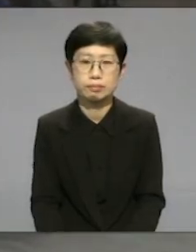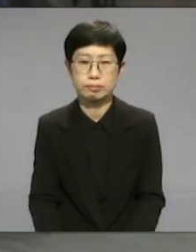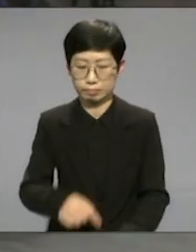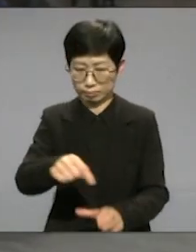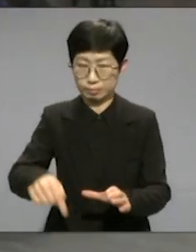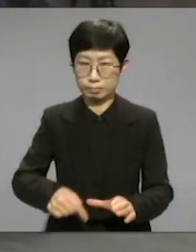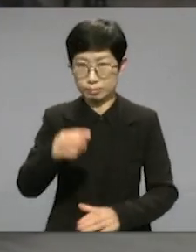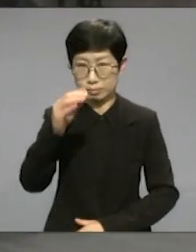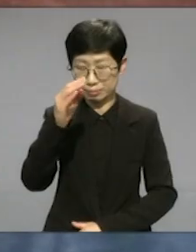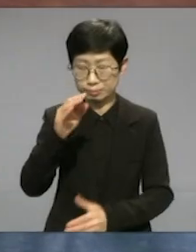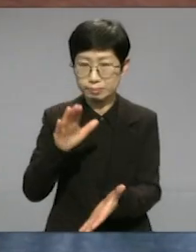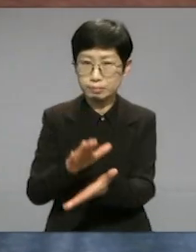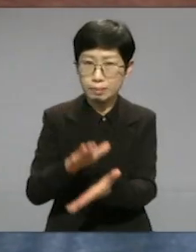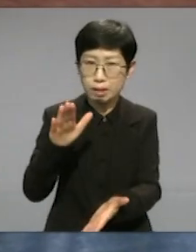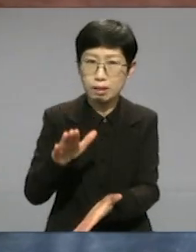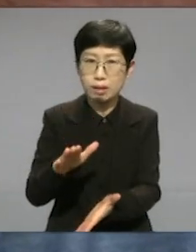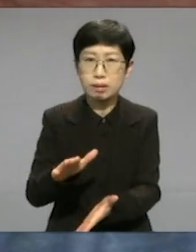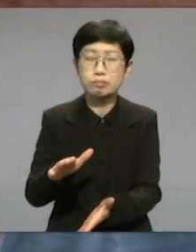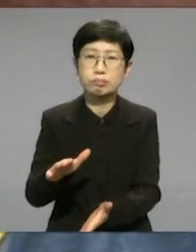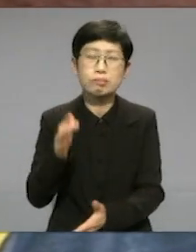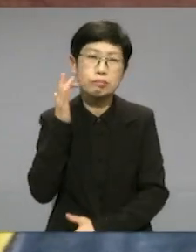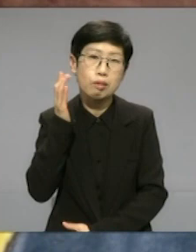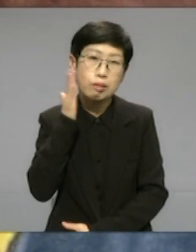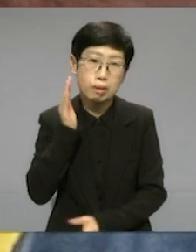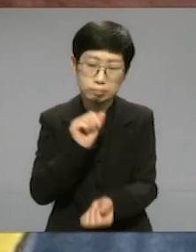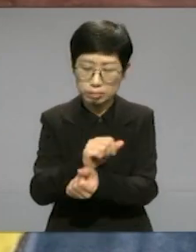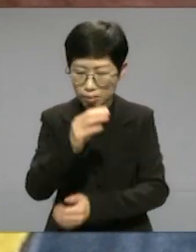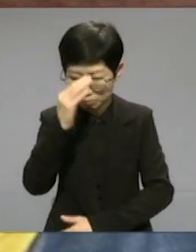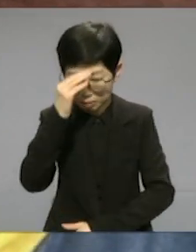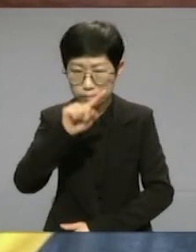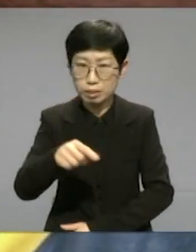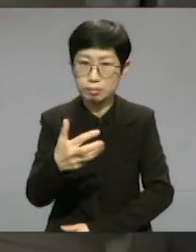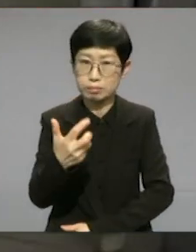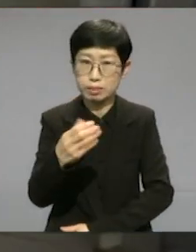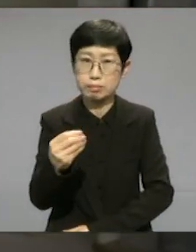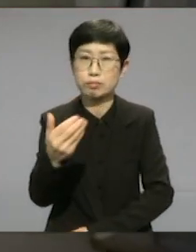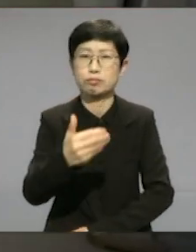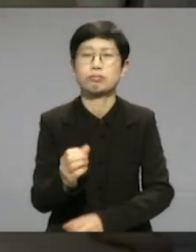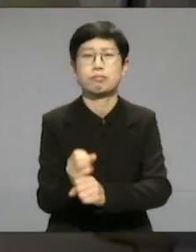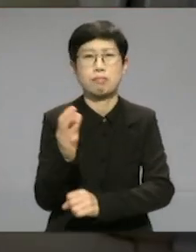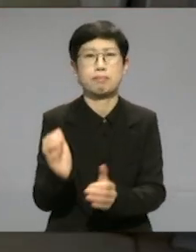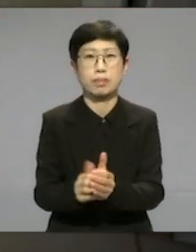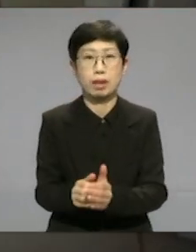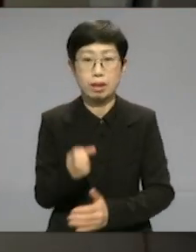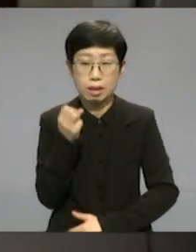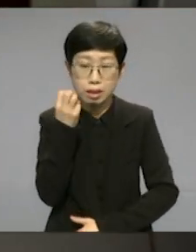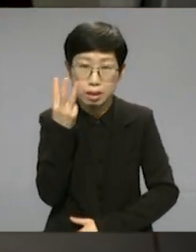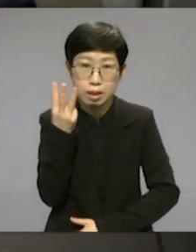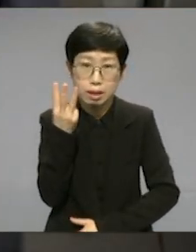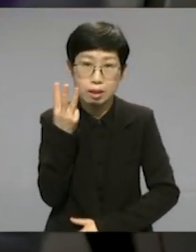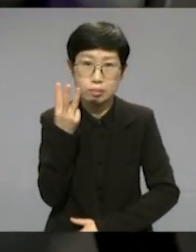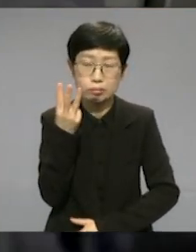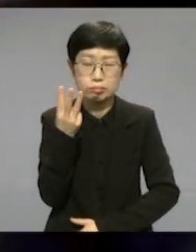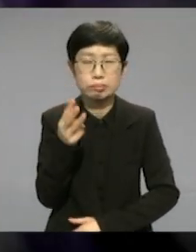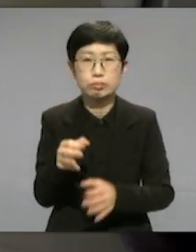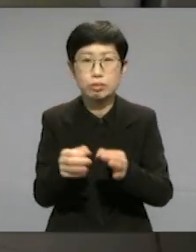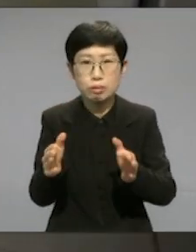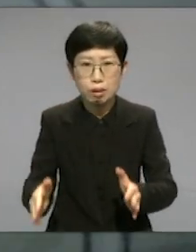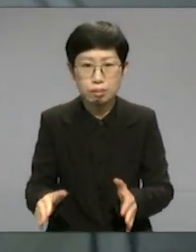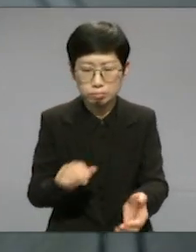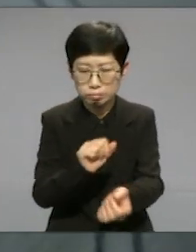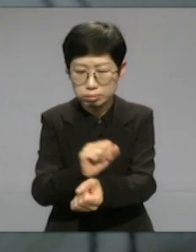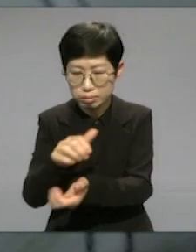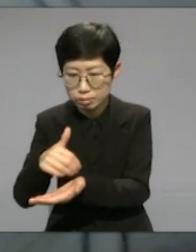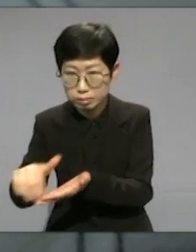브라질의 댕기열 환자가 188만 9천 명을 넘었습니다. 올해 석 달도 지나지 않았는데 이미 연간 감염자